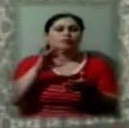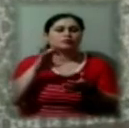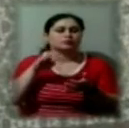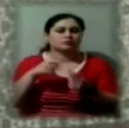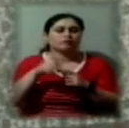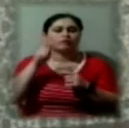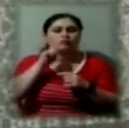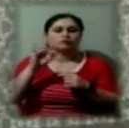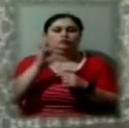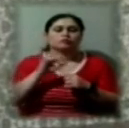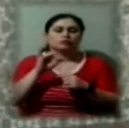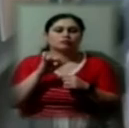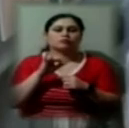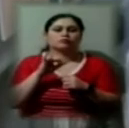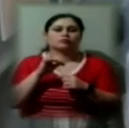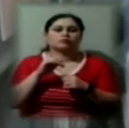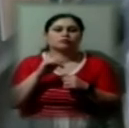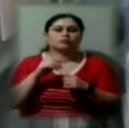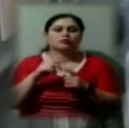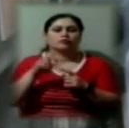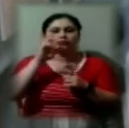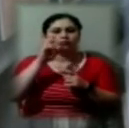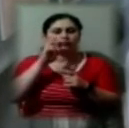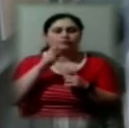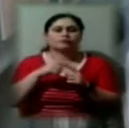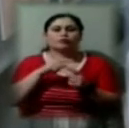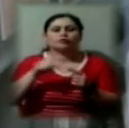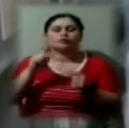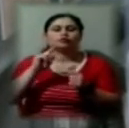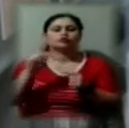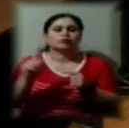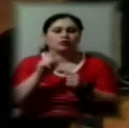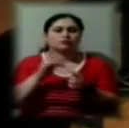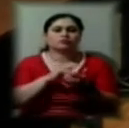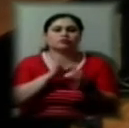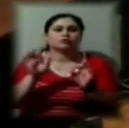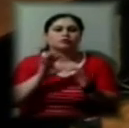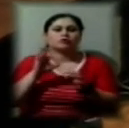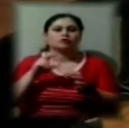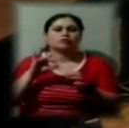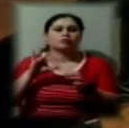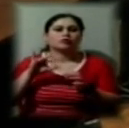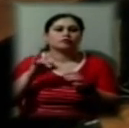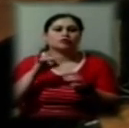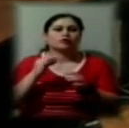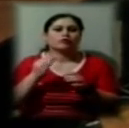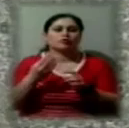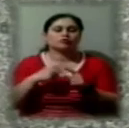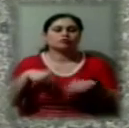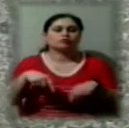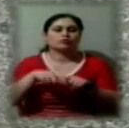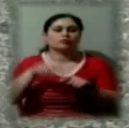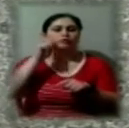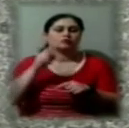створеному українській державі. Протягом години екскурсовод розповідає про особливості української революції, об'єднання українських земель.